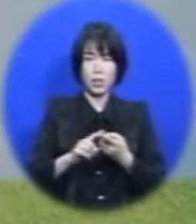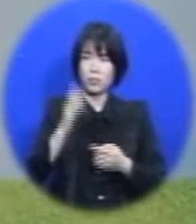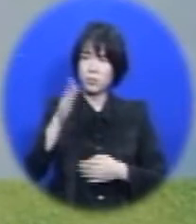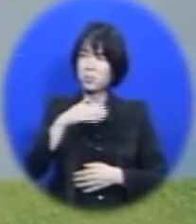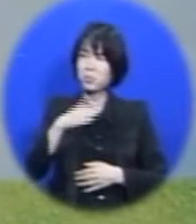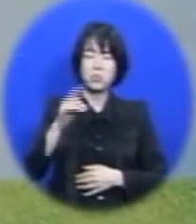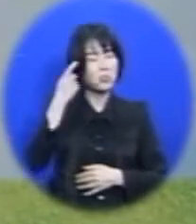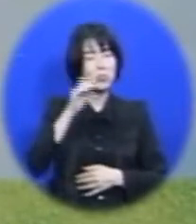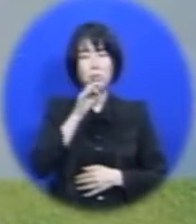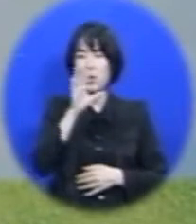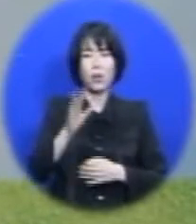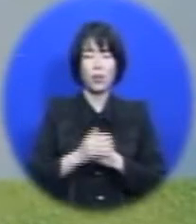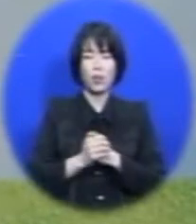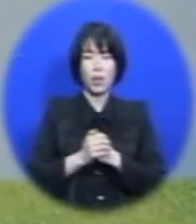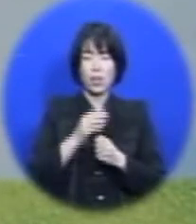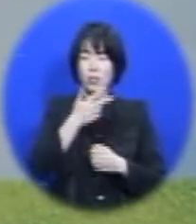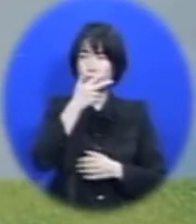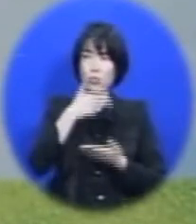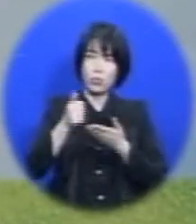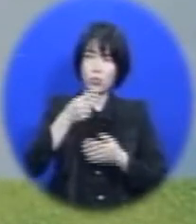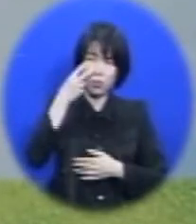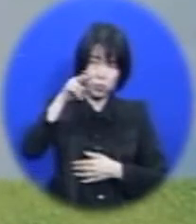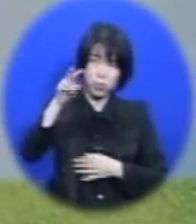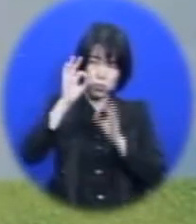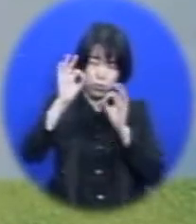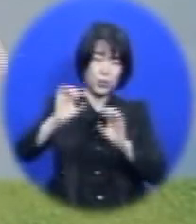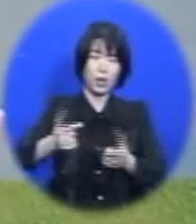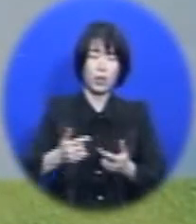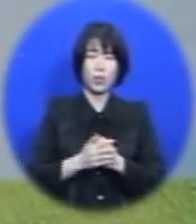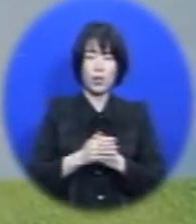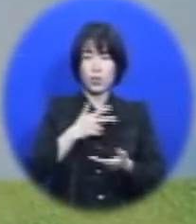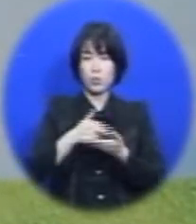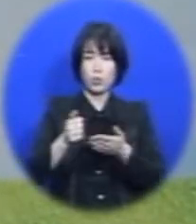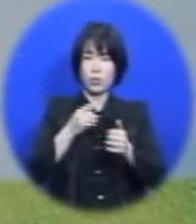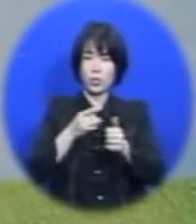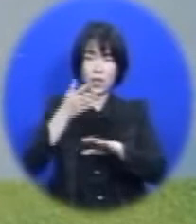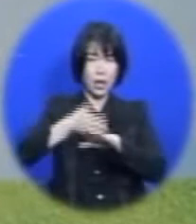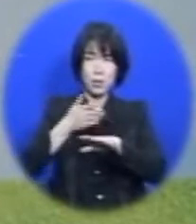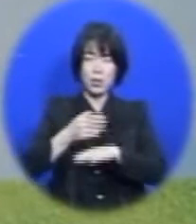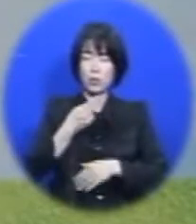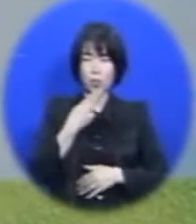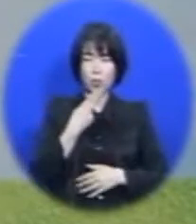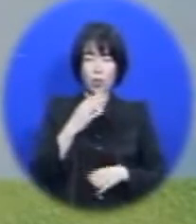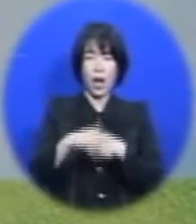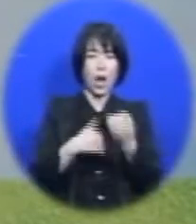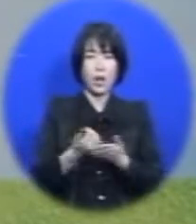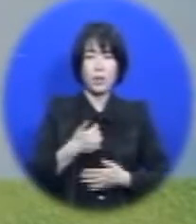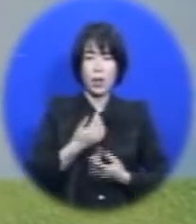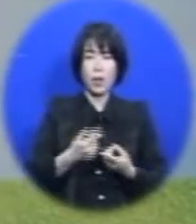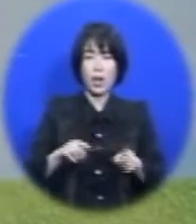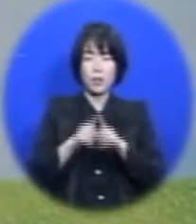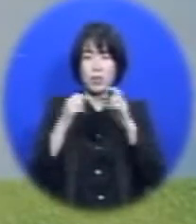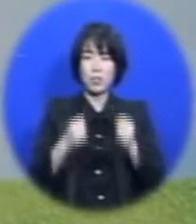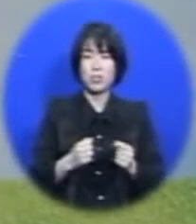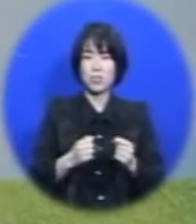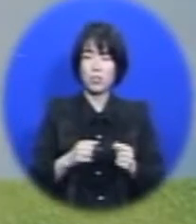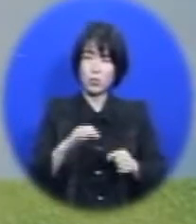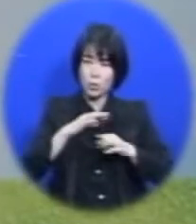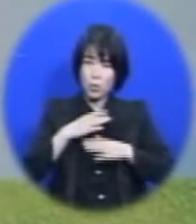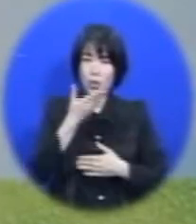않고 주님을 바라보지도 않고 주님께 감사하지도 않고 하나님이 나와 함께 계시다는 것이 얼마나